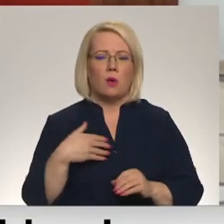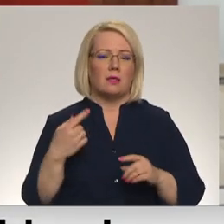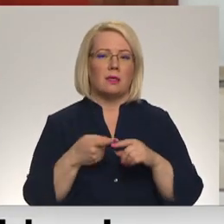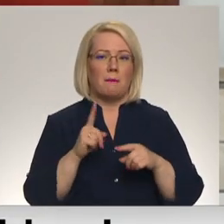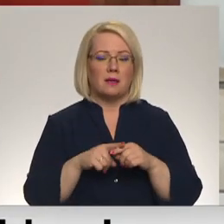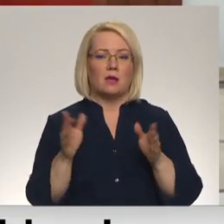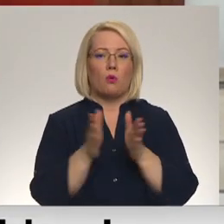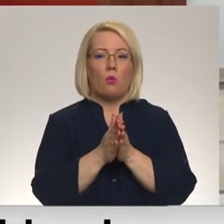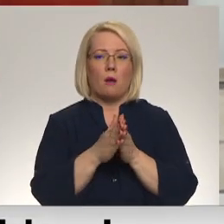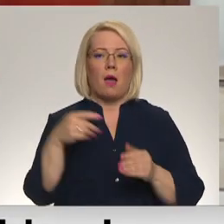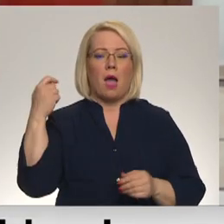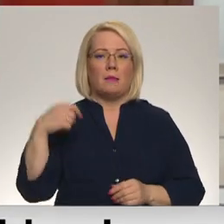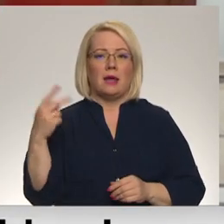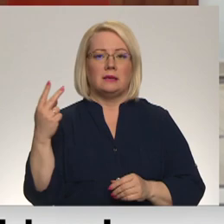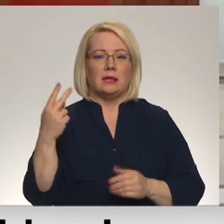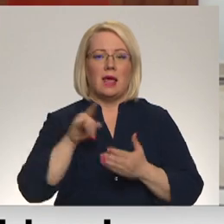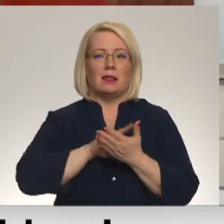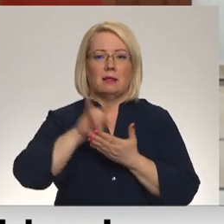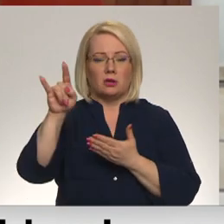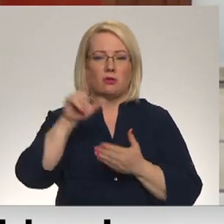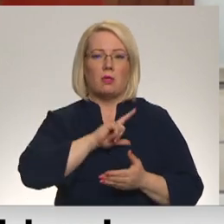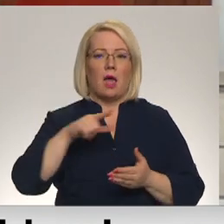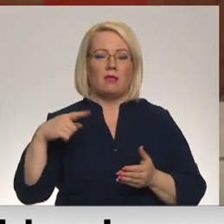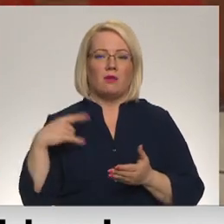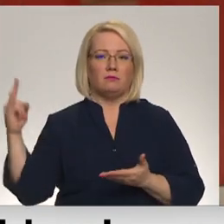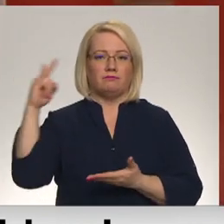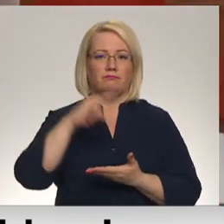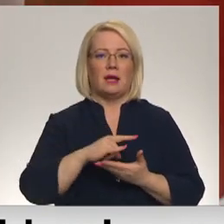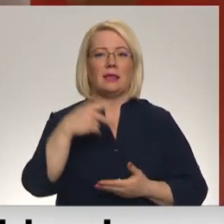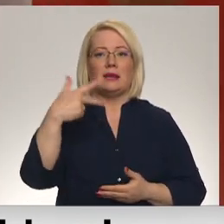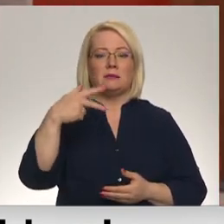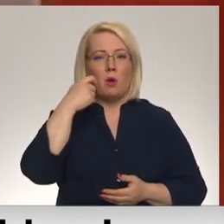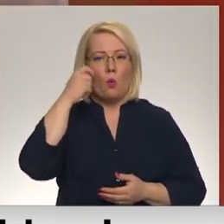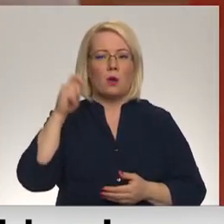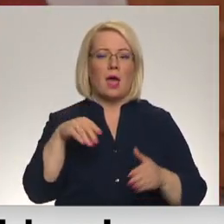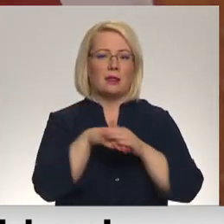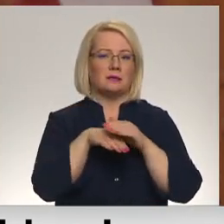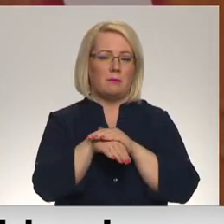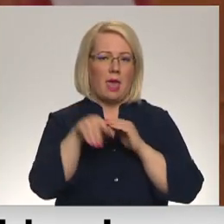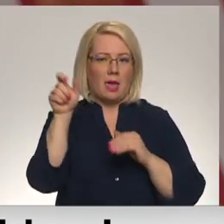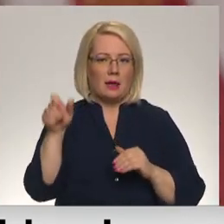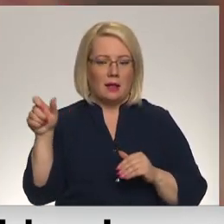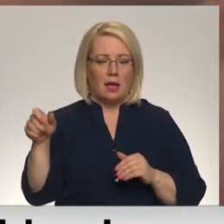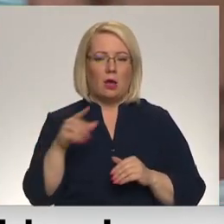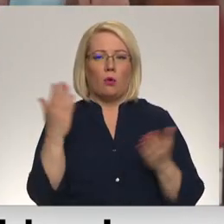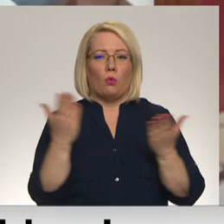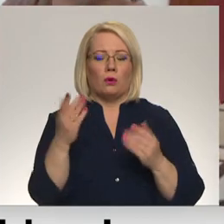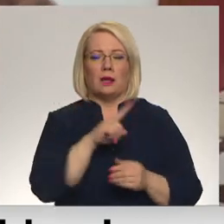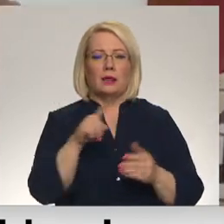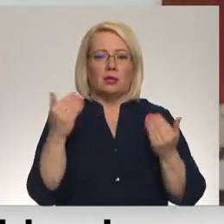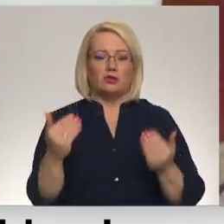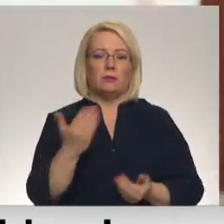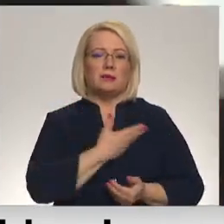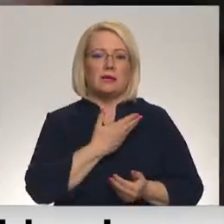ar prezidentu šovakar lidmašīnā uz Latviju dosies 30 Ukrainas bēgļi, kuri līdz šim ir dzīvojuši